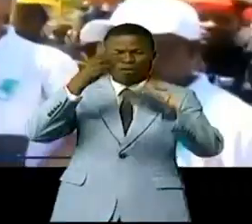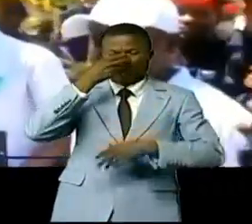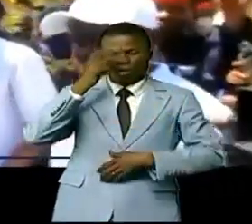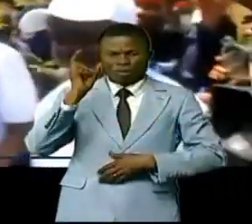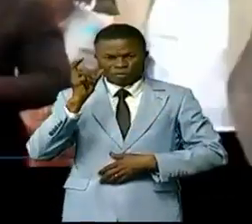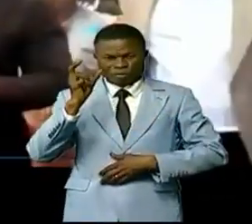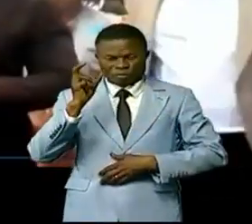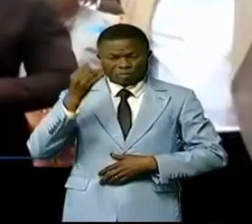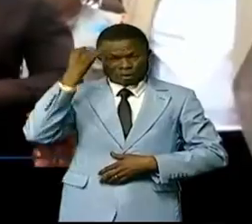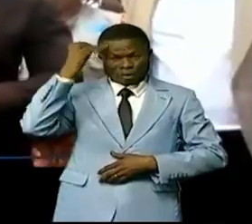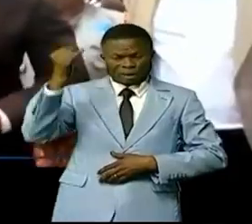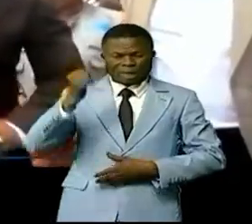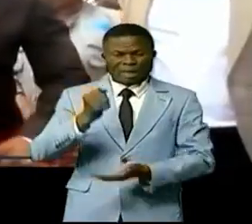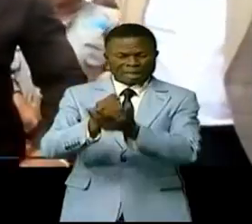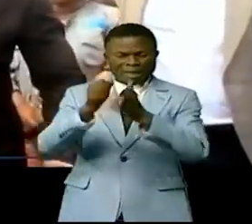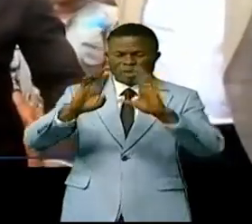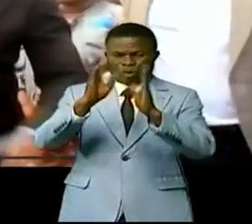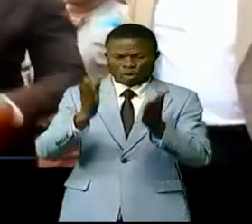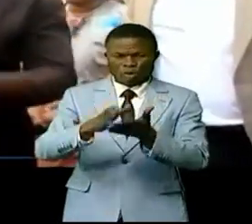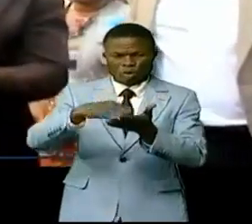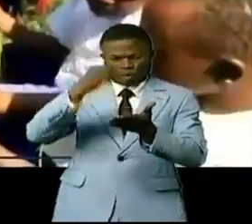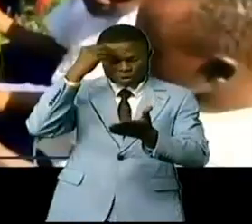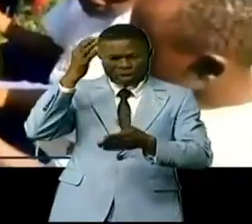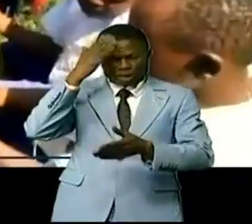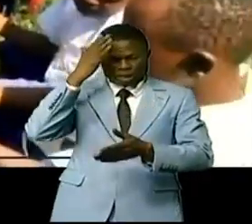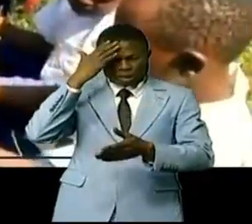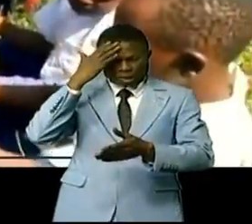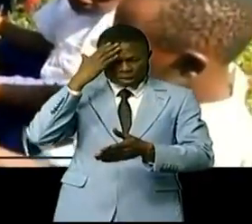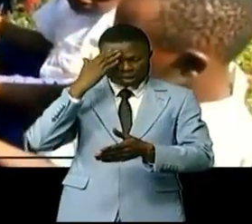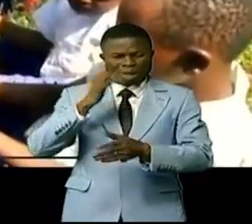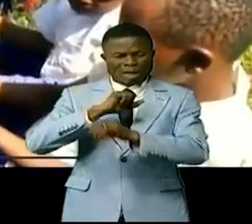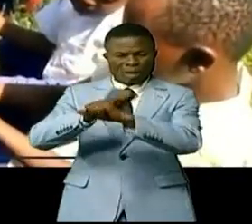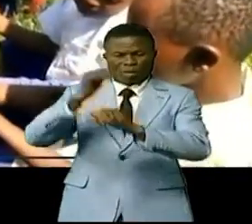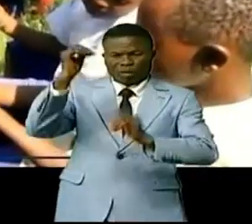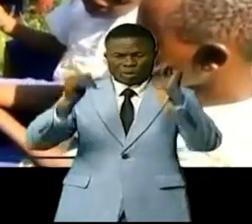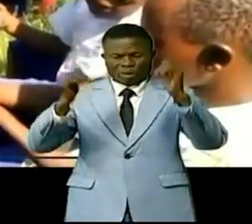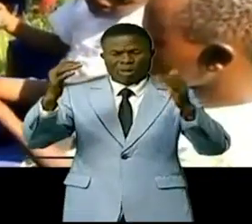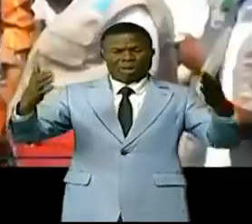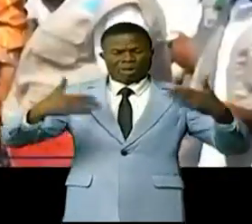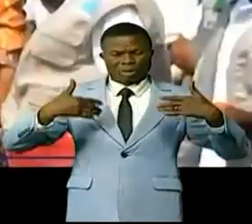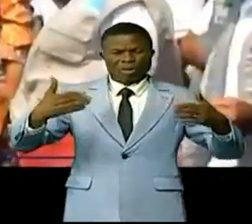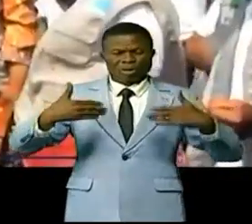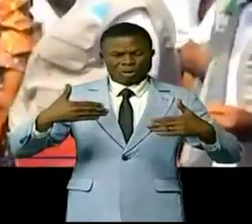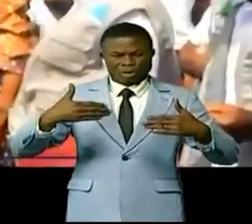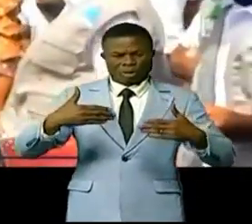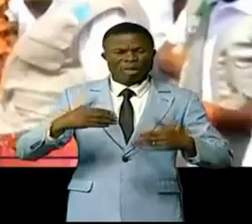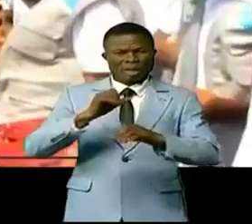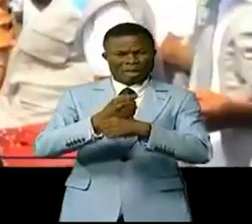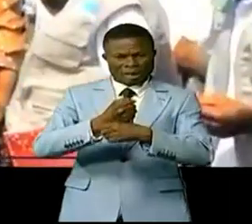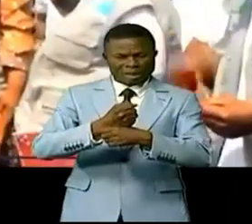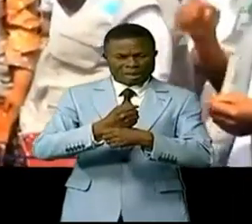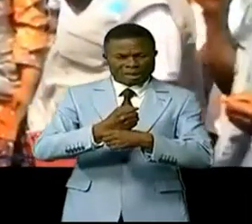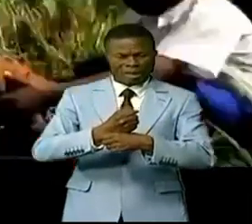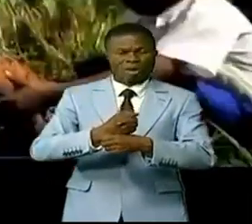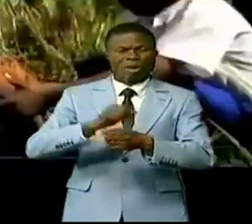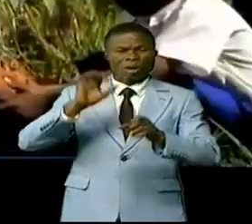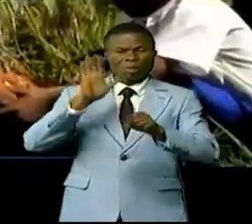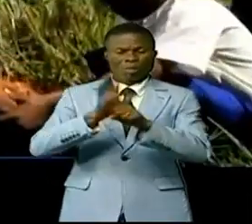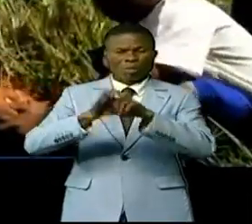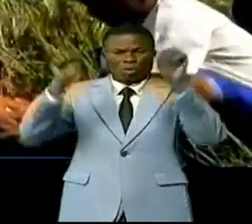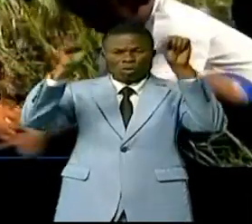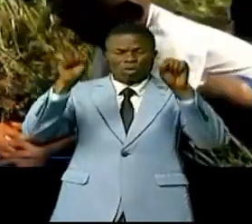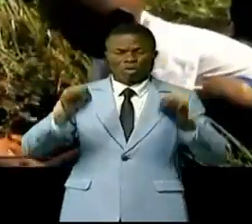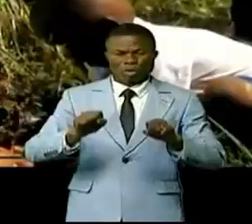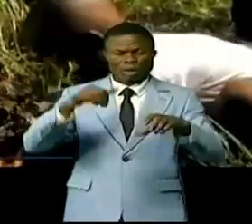L'initiation des enfants à tous les niveaux aux notions du maintien de l'équilibre climatique vise à restaurer les écosystèmes dans le